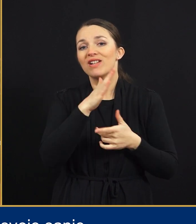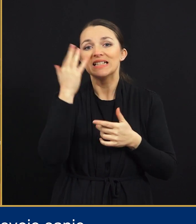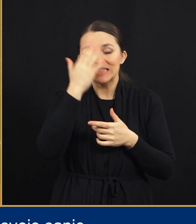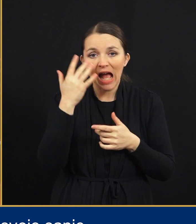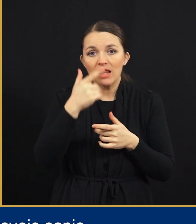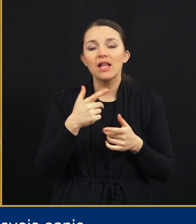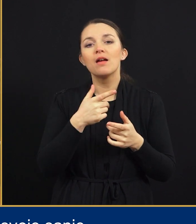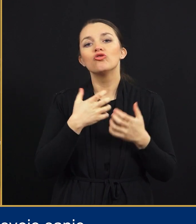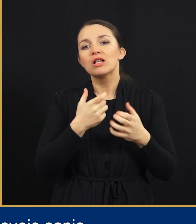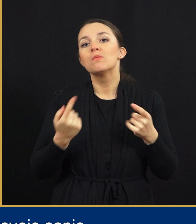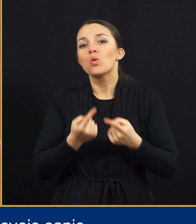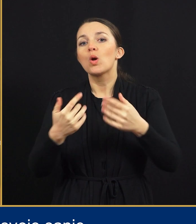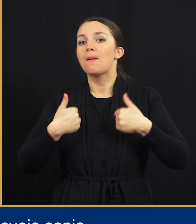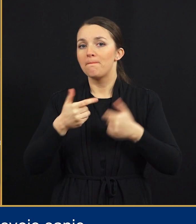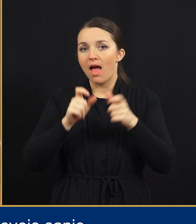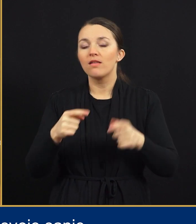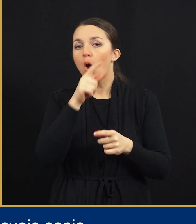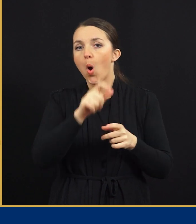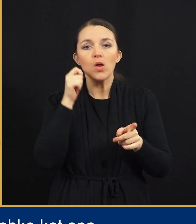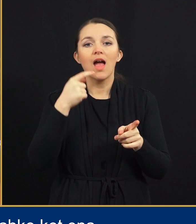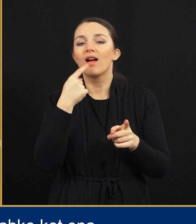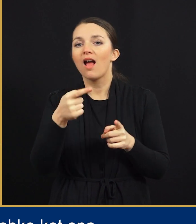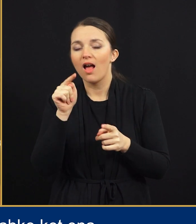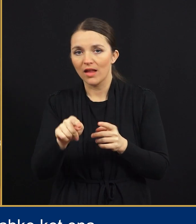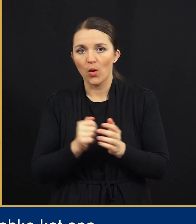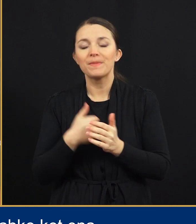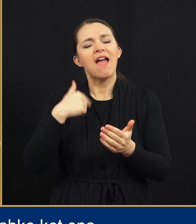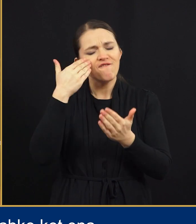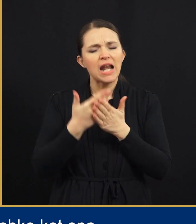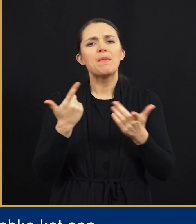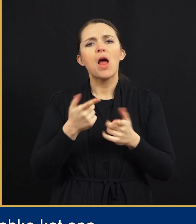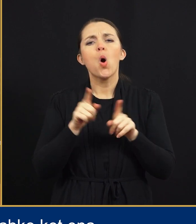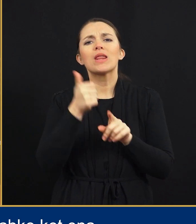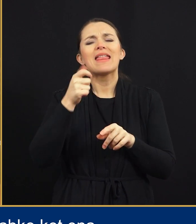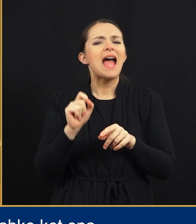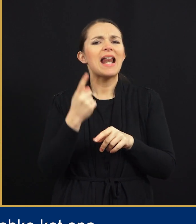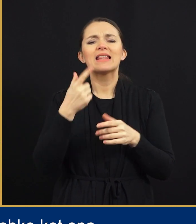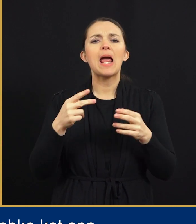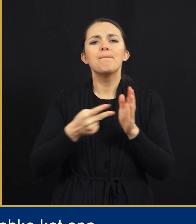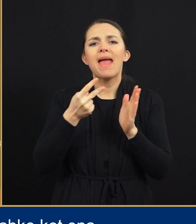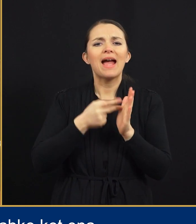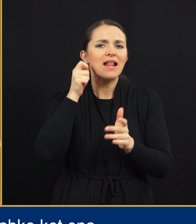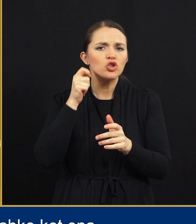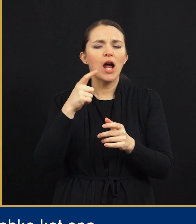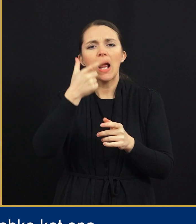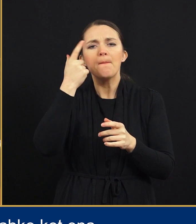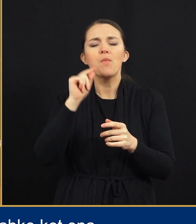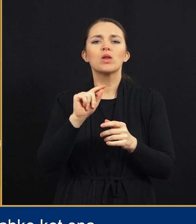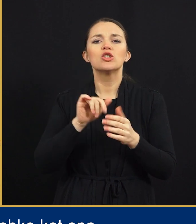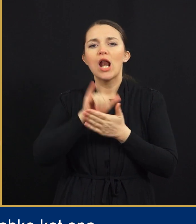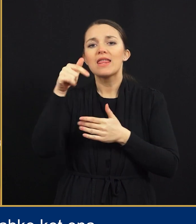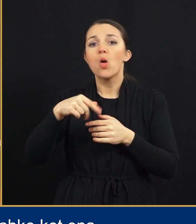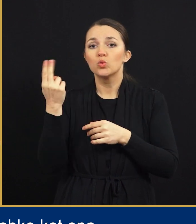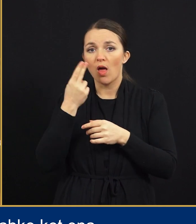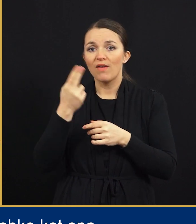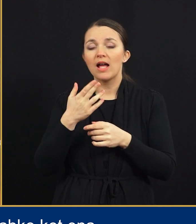izživi svoje sanje, spodbujati mlade. Rekla je takole: verjamem, da lahko kot ena redkih mehaničark potniških